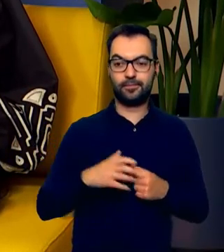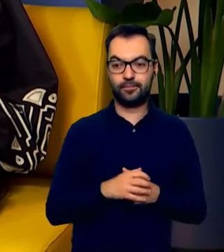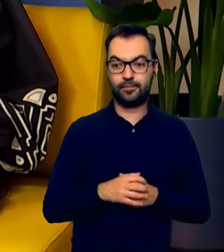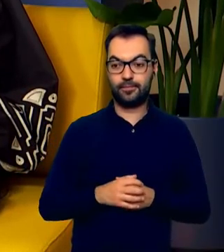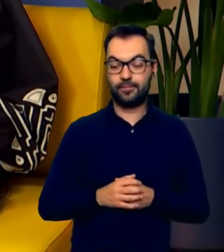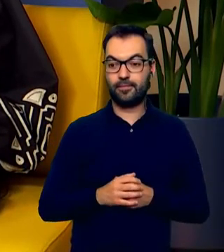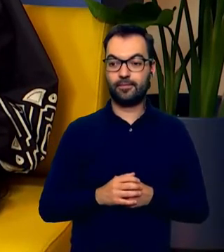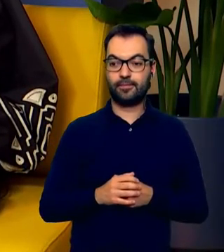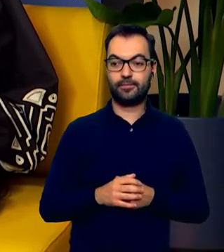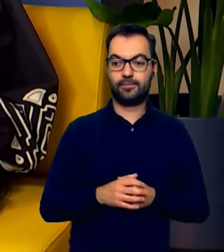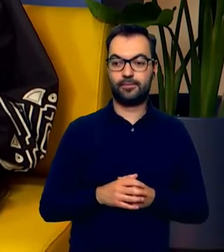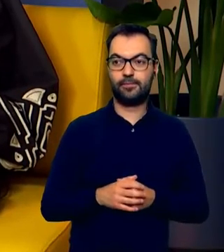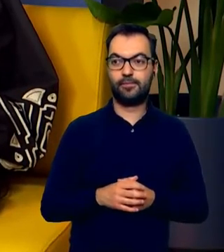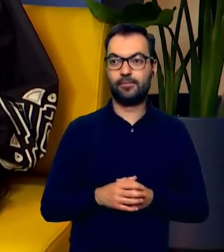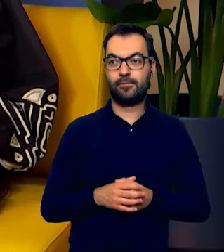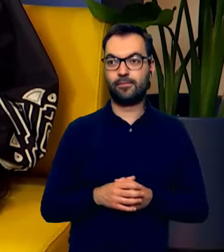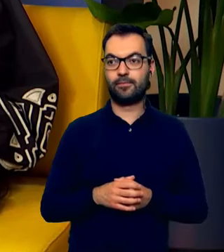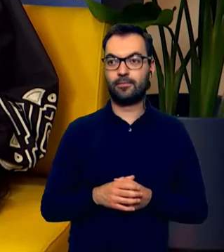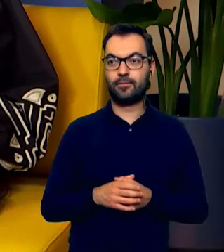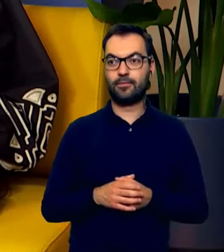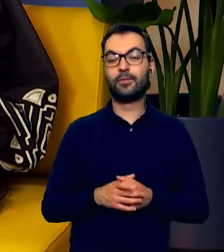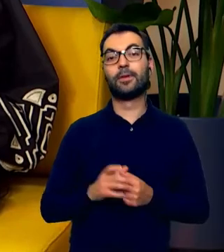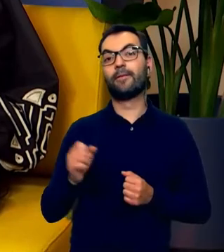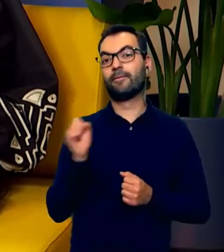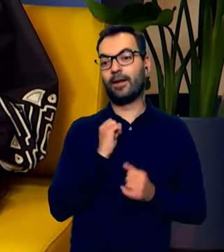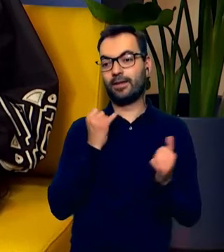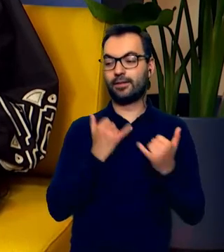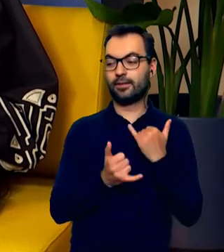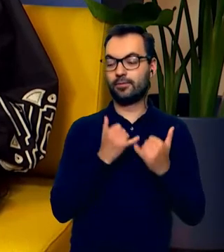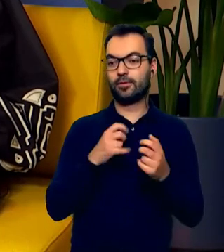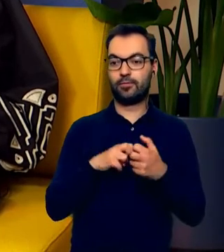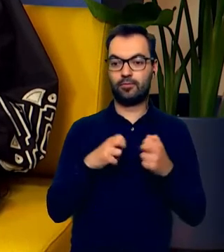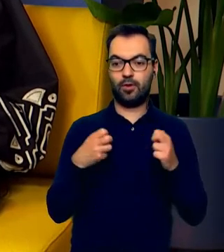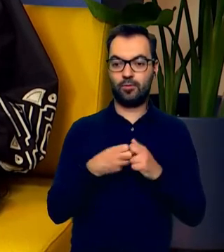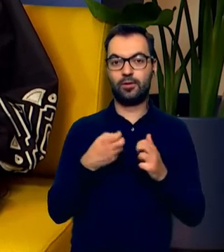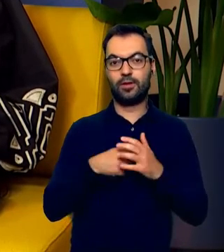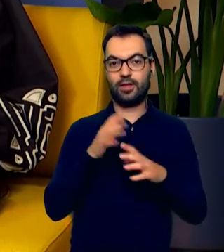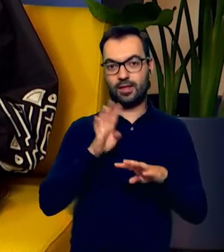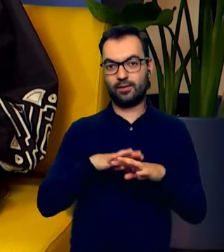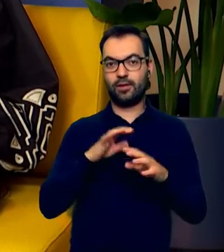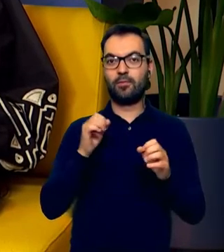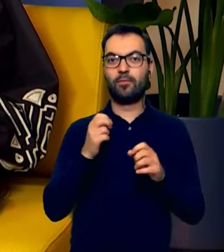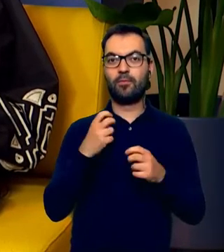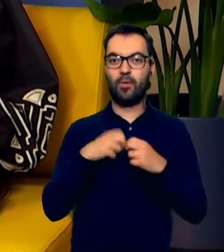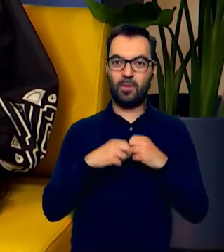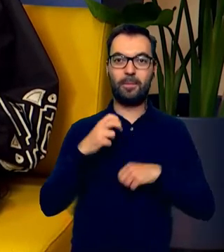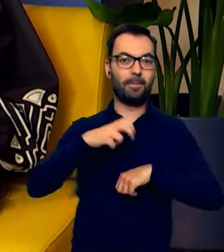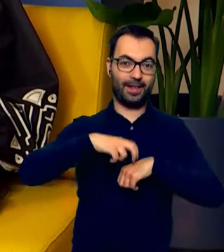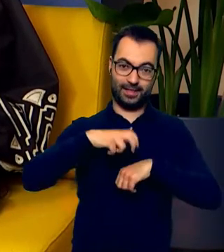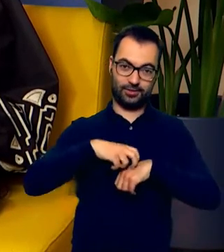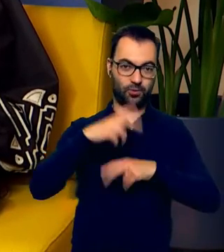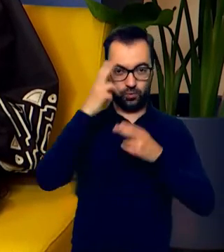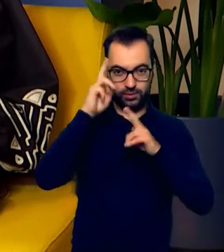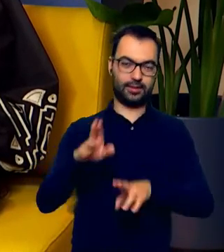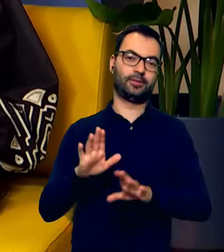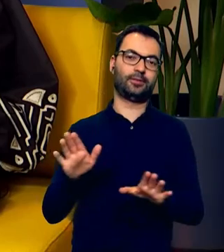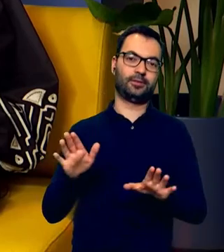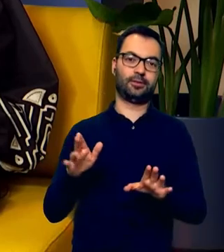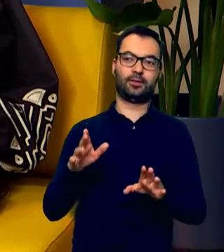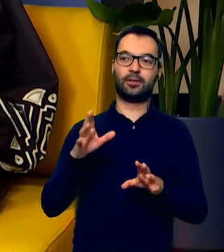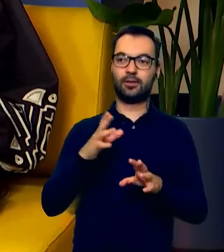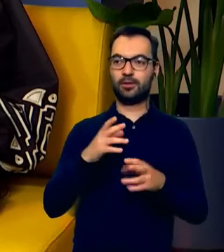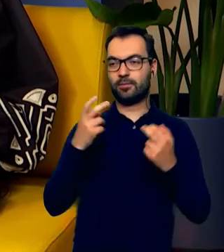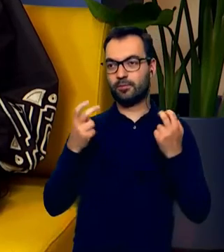taka spirala. Myślę, że bardzo byłoby dobrze, gdybyśmy ten problem traktowali jako problem medyczny i żeby można